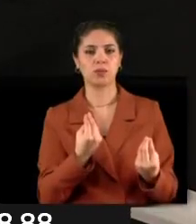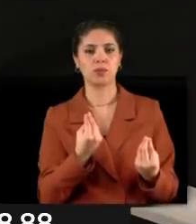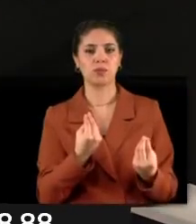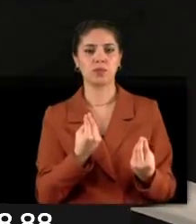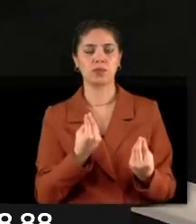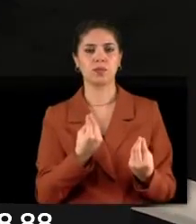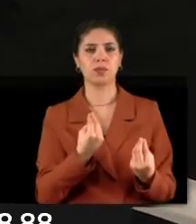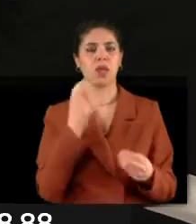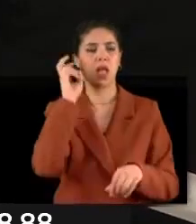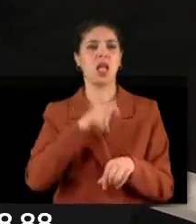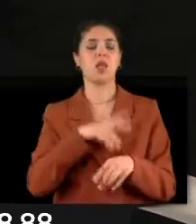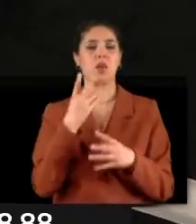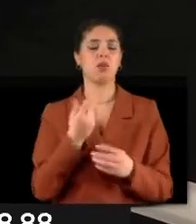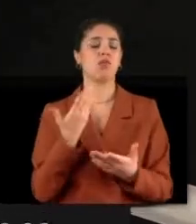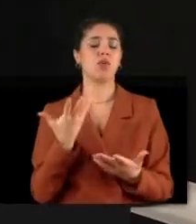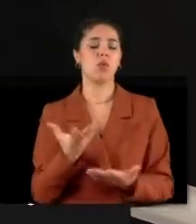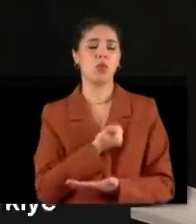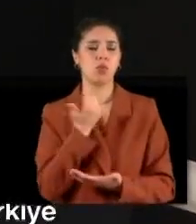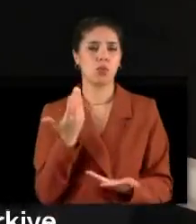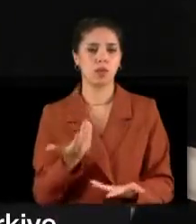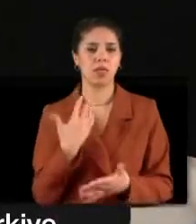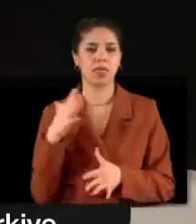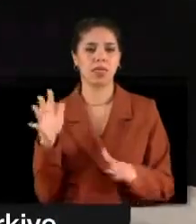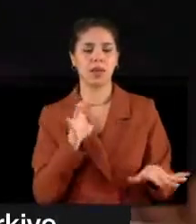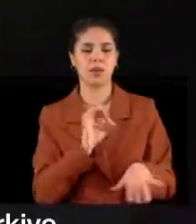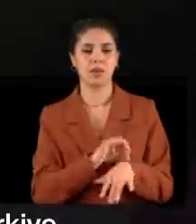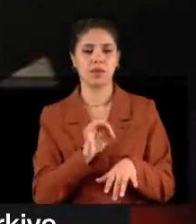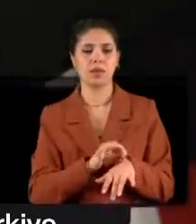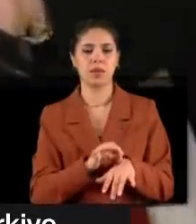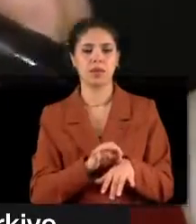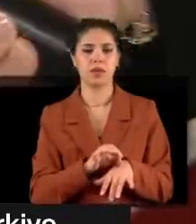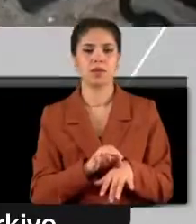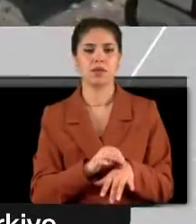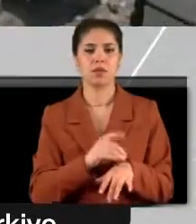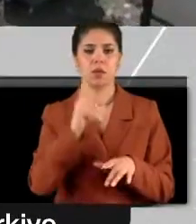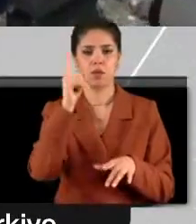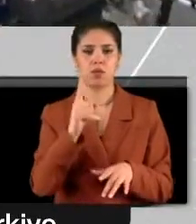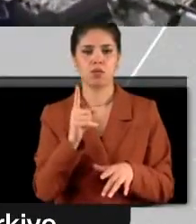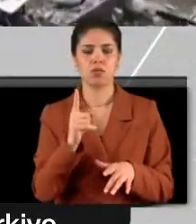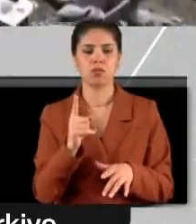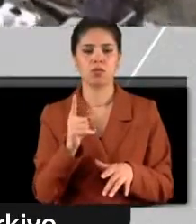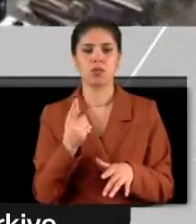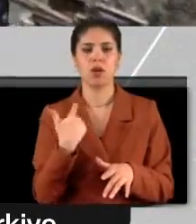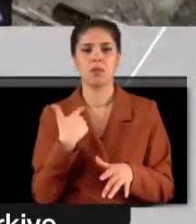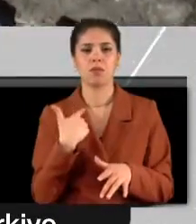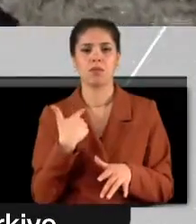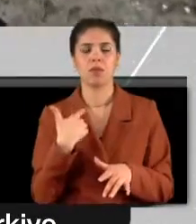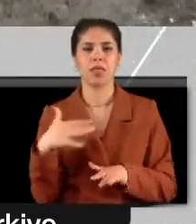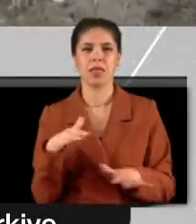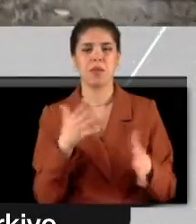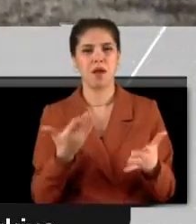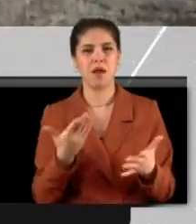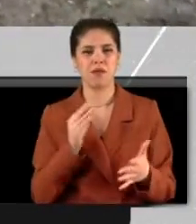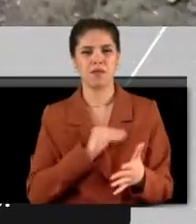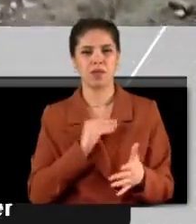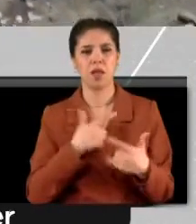götüreceğim ama çok üzgünüm. Nasıl oldu? Ya deprem anı ilk önce hafif bir işaret verdi. Biz zannettik gelip geçecek. Çünkü